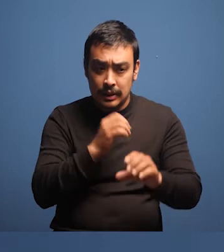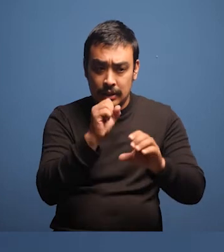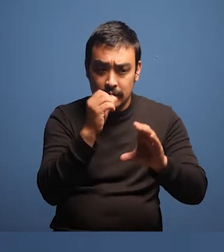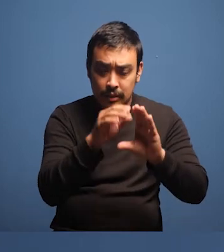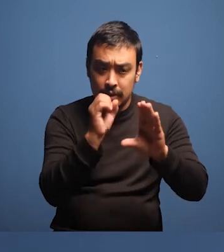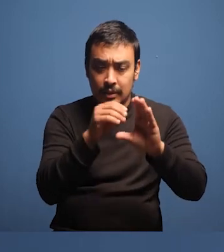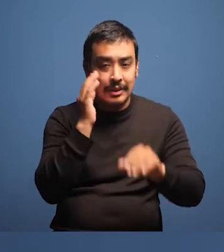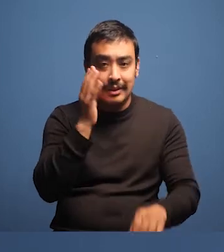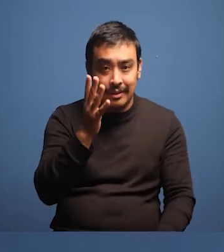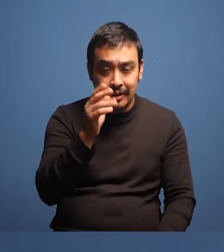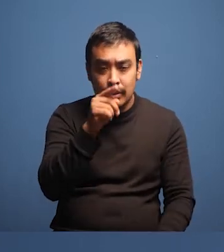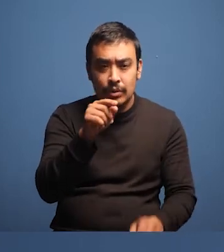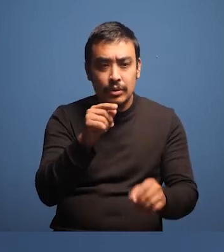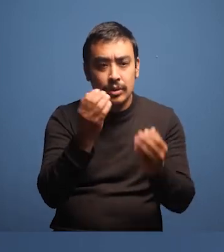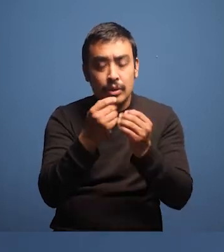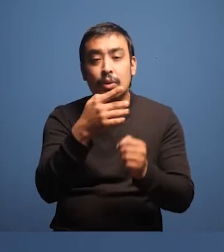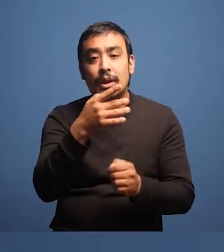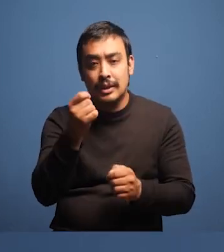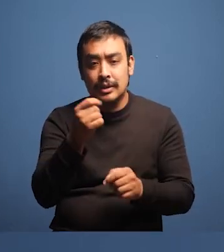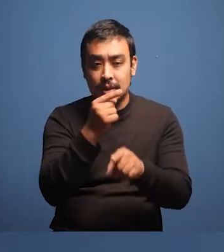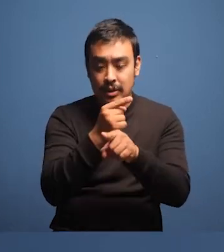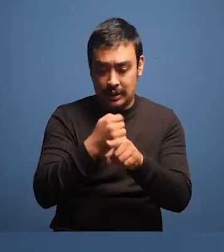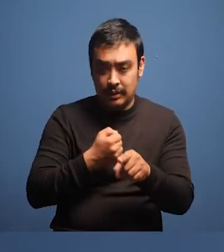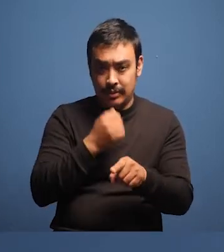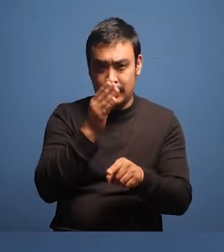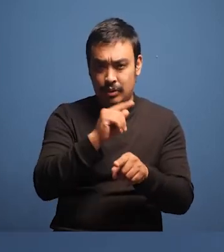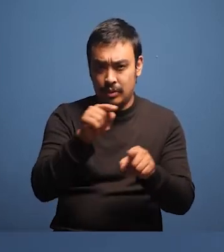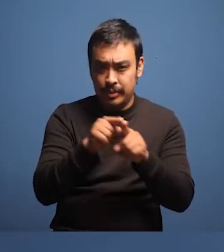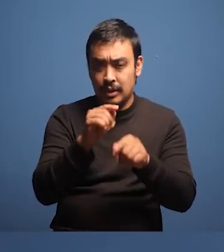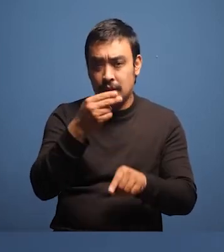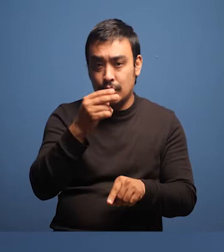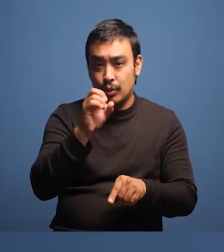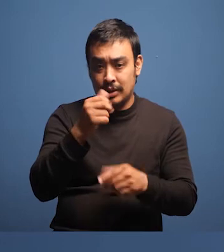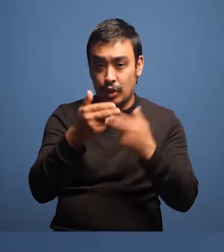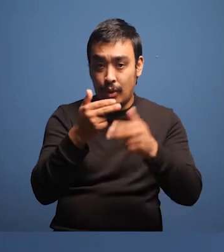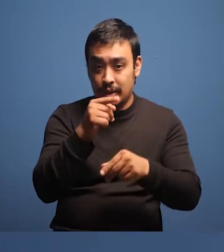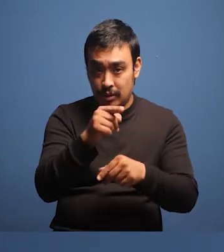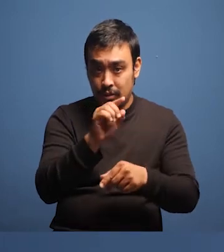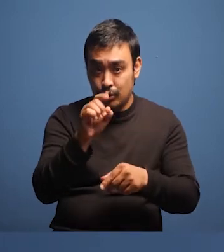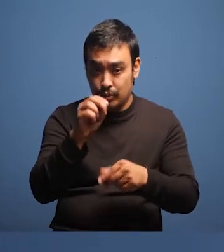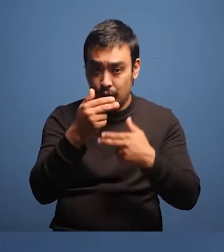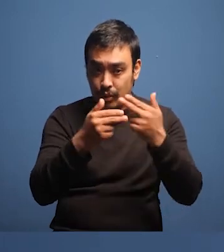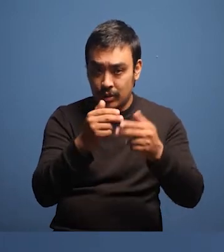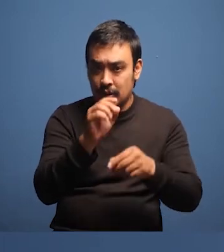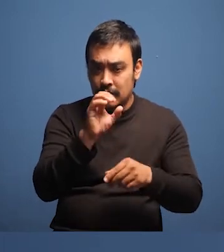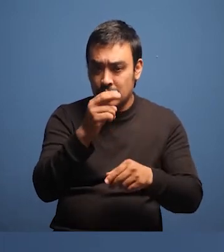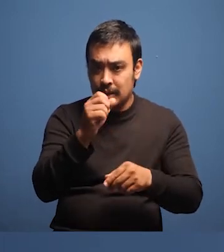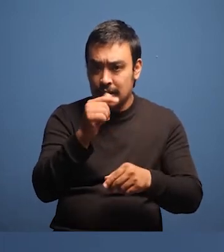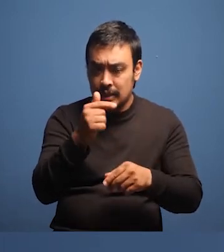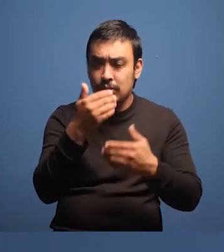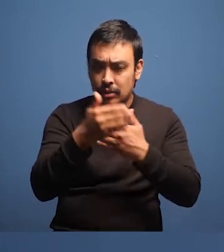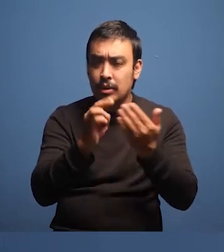कसैलाई थाहा हुँदैन नि त त्यो गर्नको लागि चाहिँ टिचर्स आफैले अथवा कुनै पनि होस्ट हुनुहुन्छ भने उहाँले चाहिँ जुमको त्यो च्याटलाई चाहिँ होस्टसम्म मात्र